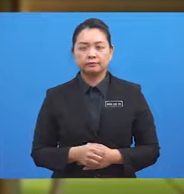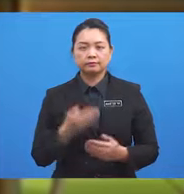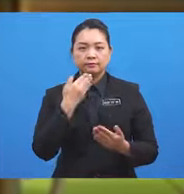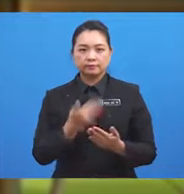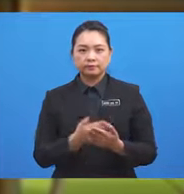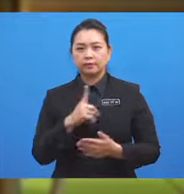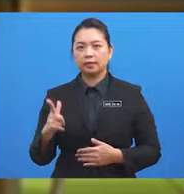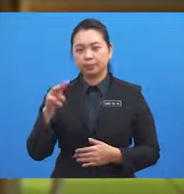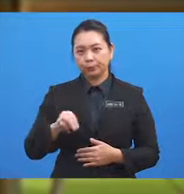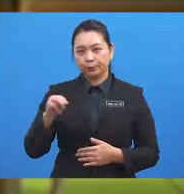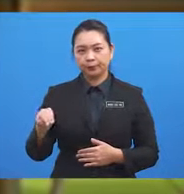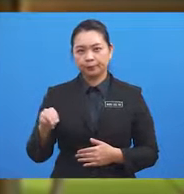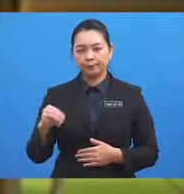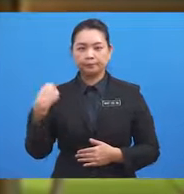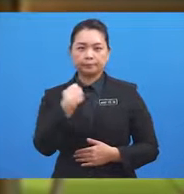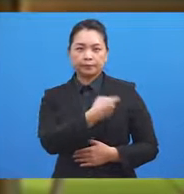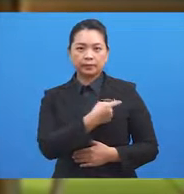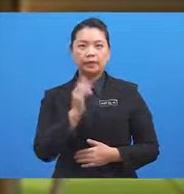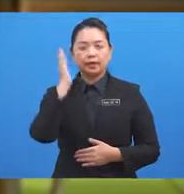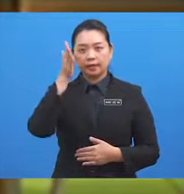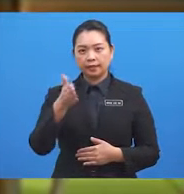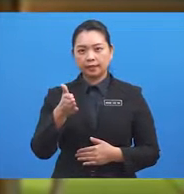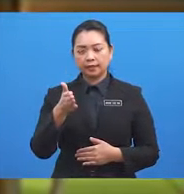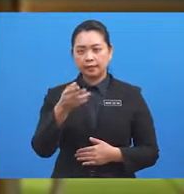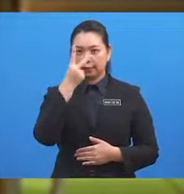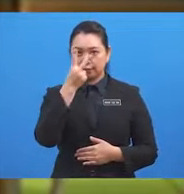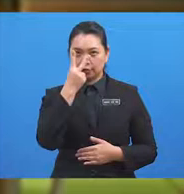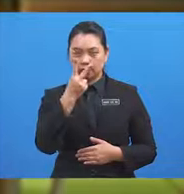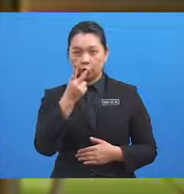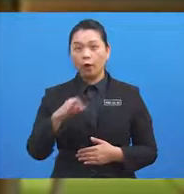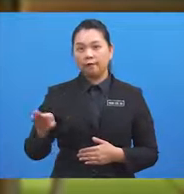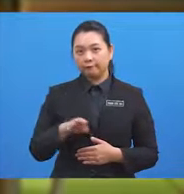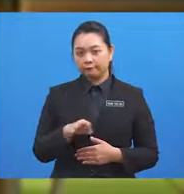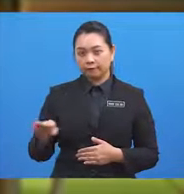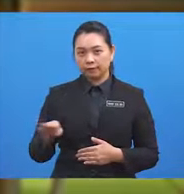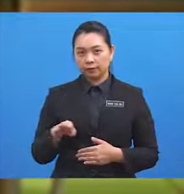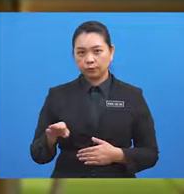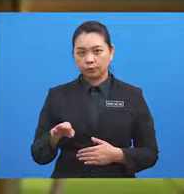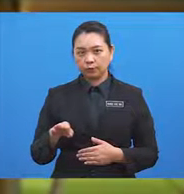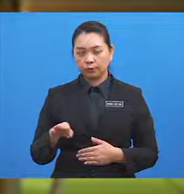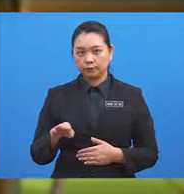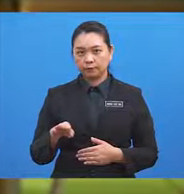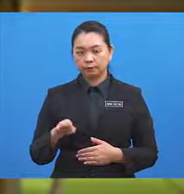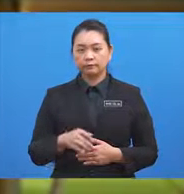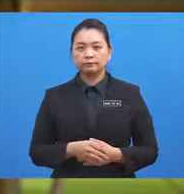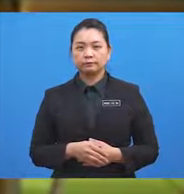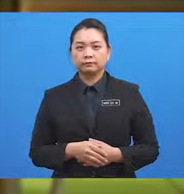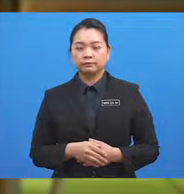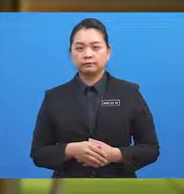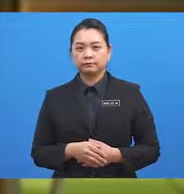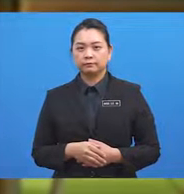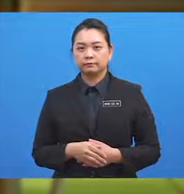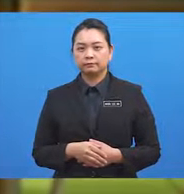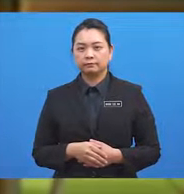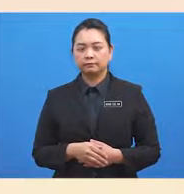Baiklah murid-murid, kita akan meneroka faktor perkembangan pengangkutan dan perhubungan yang